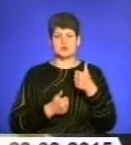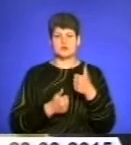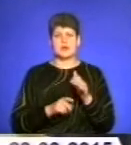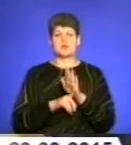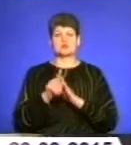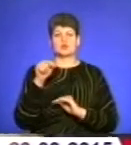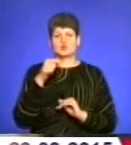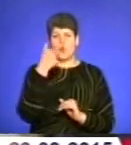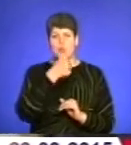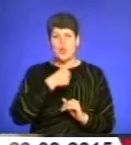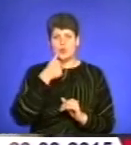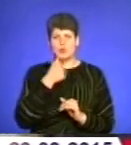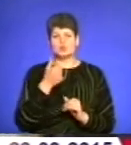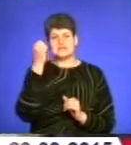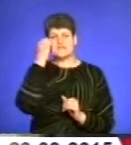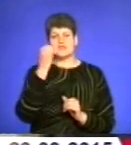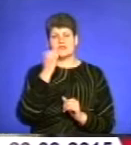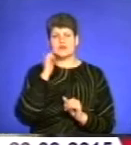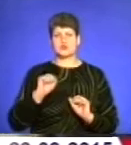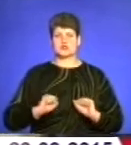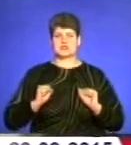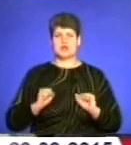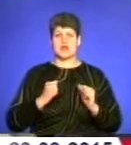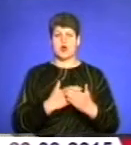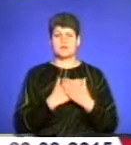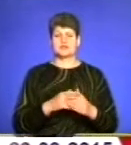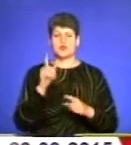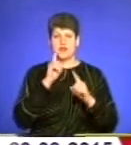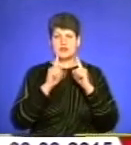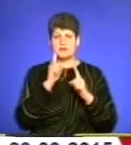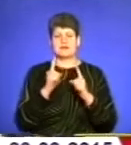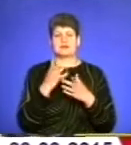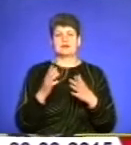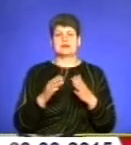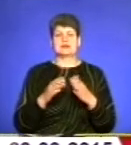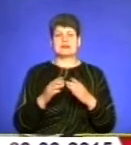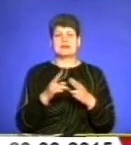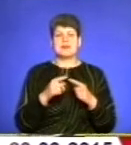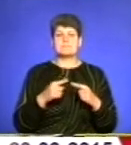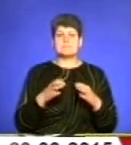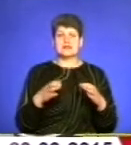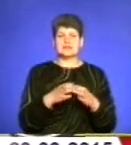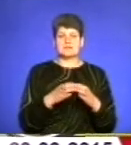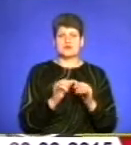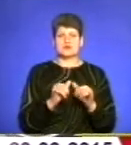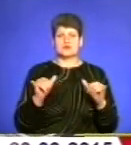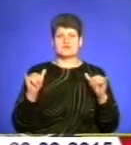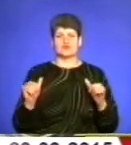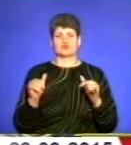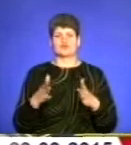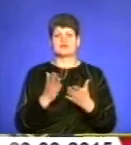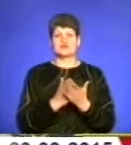року завдяки зусиллям громадської ради при департаменті розвитку інфраструктури, транспорту та